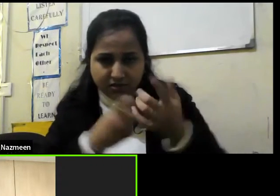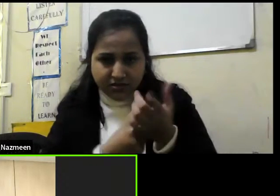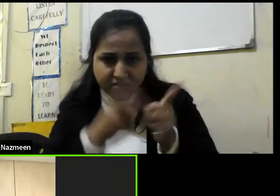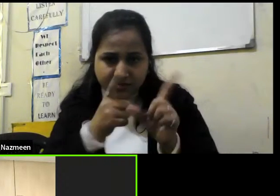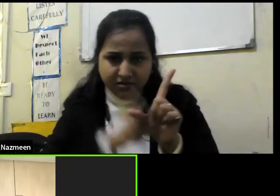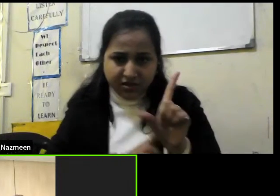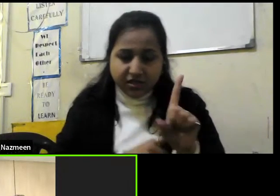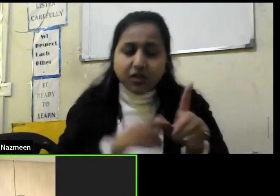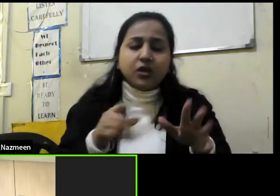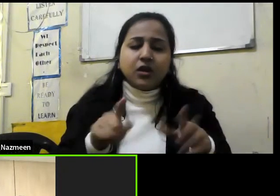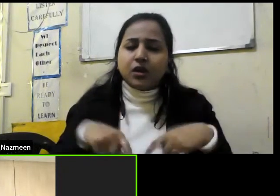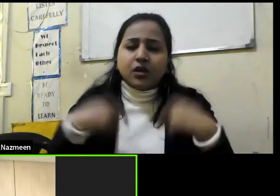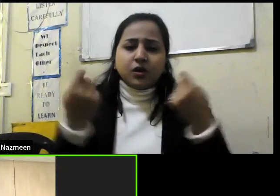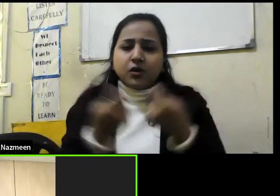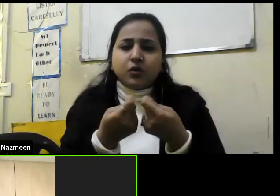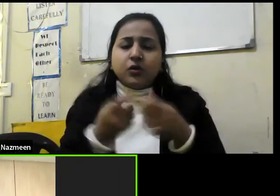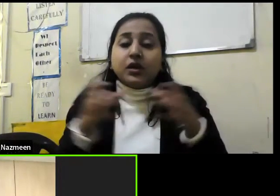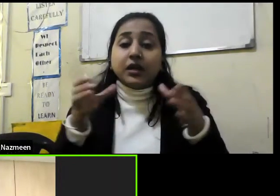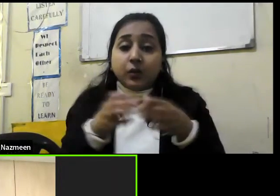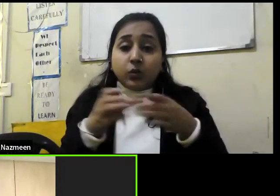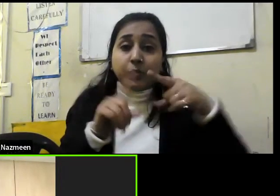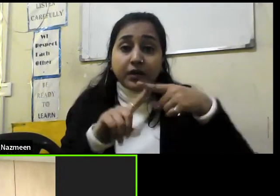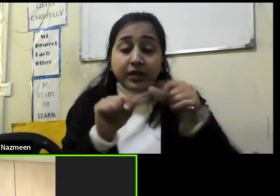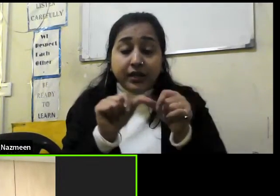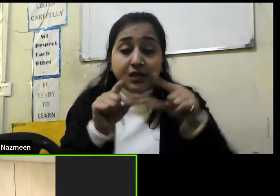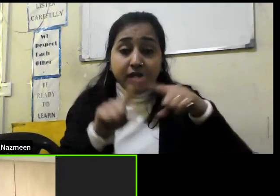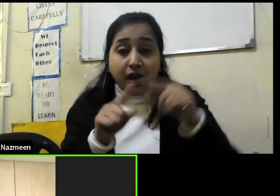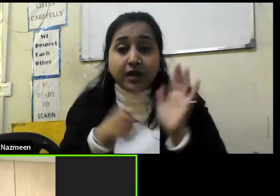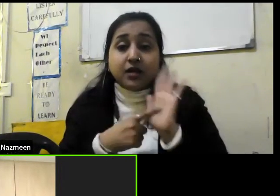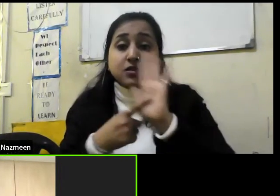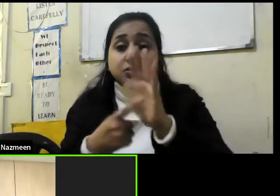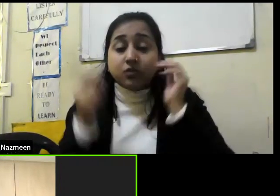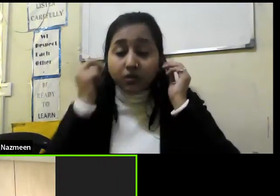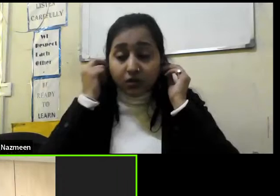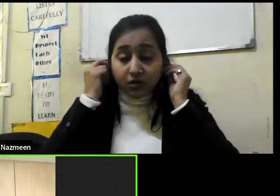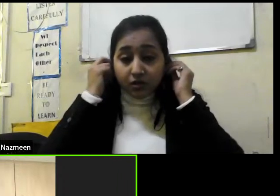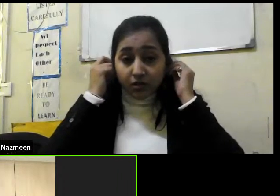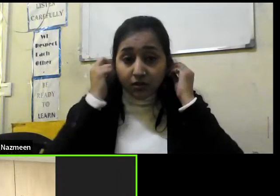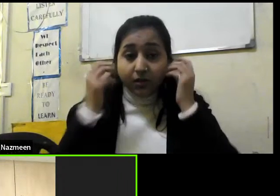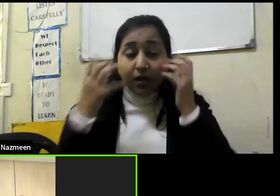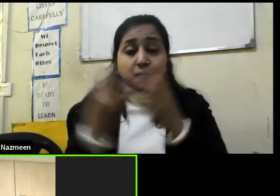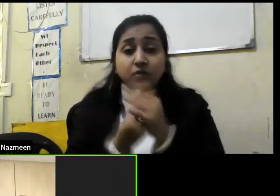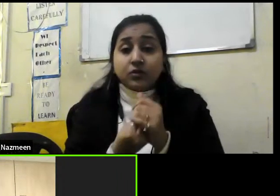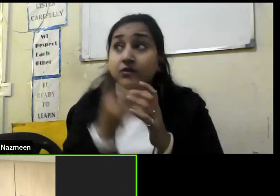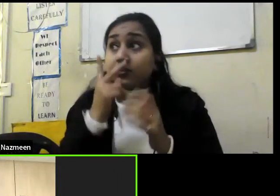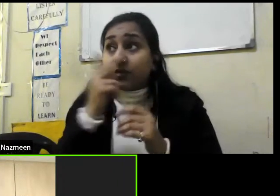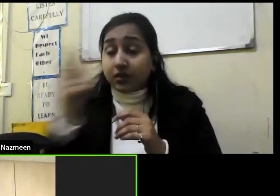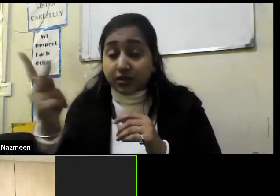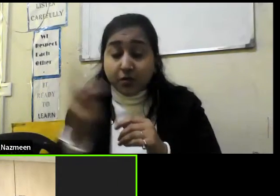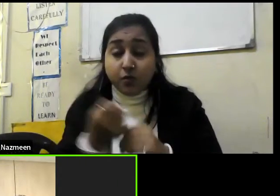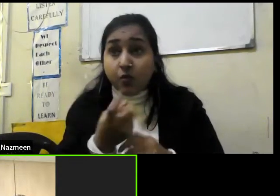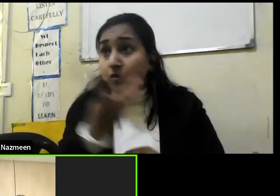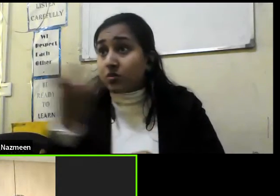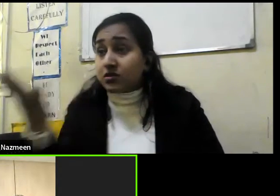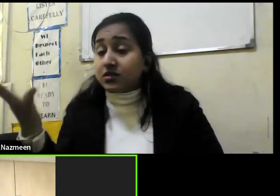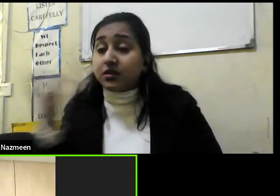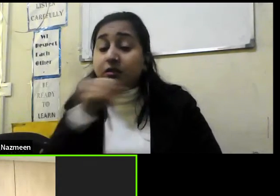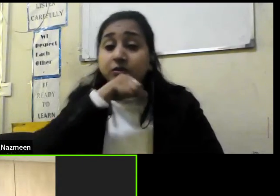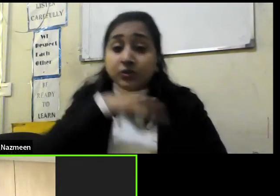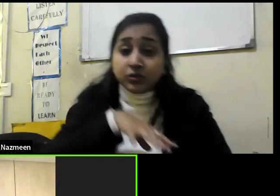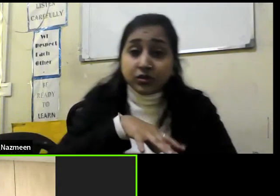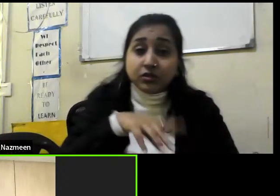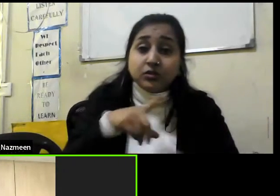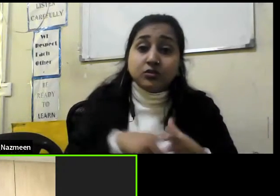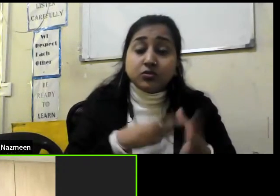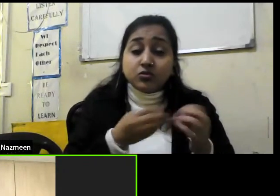फॉर क्रिएटिंग इंक्लूसिविटी हम लोग देख रहे हैं कि किस तरह से मैक्सिमम जो यूथ है उसको एम्पावरमेंट प्रोवाइड किया